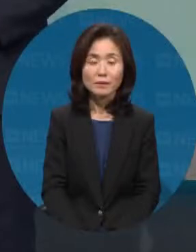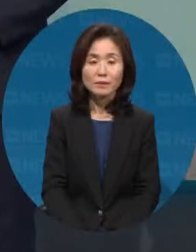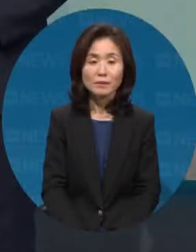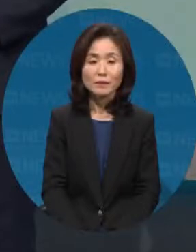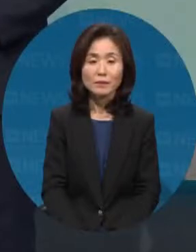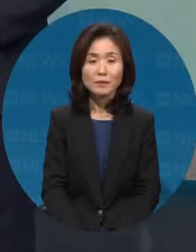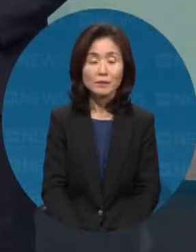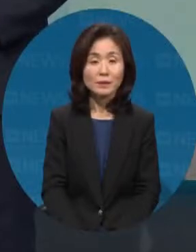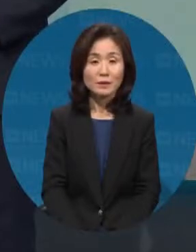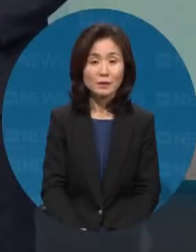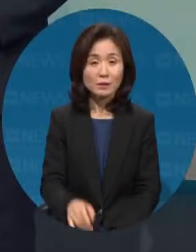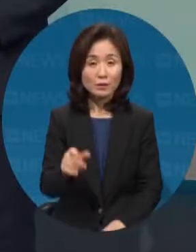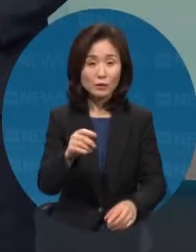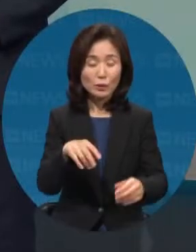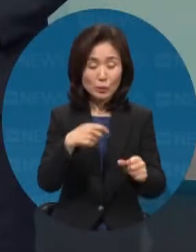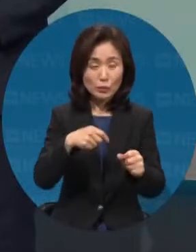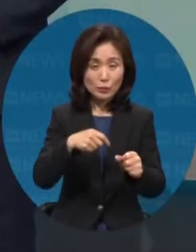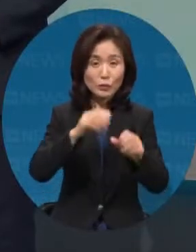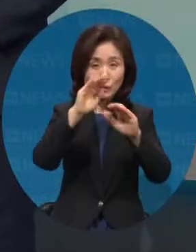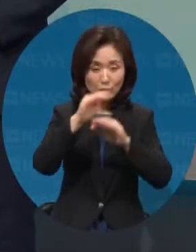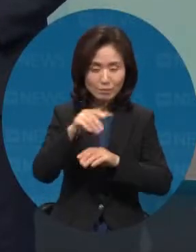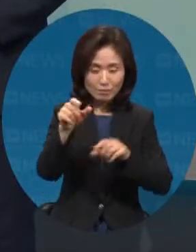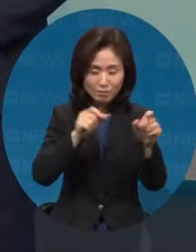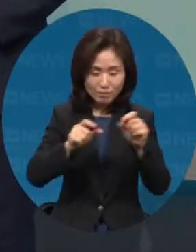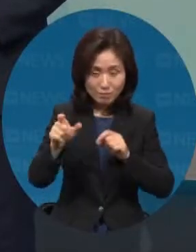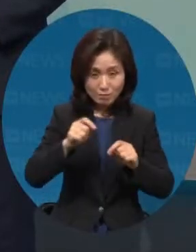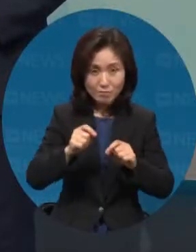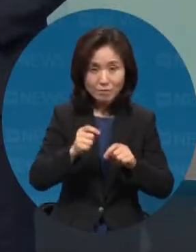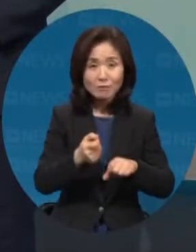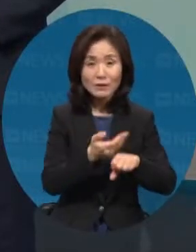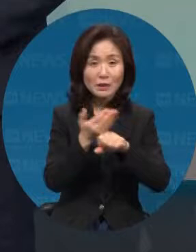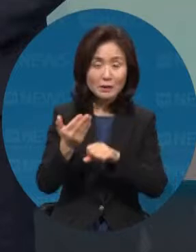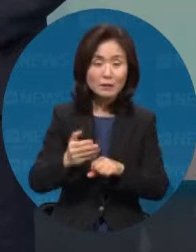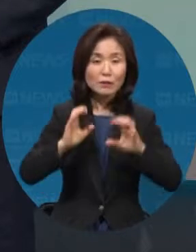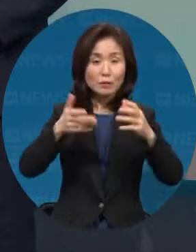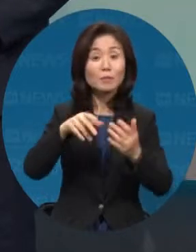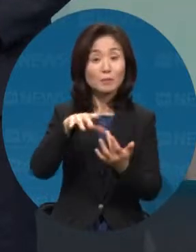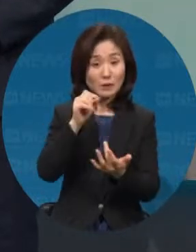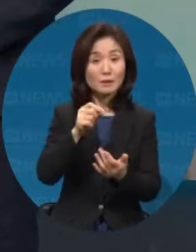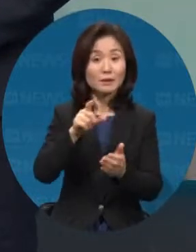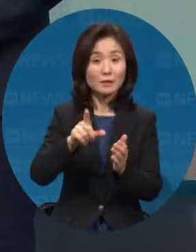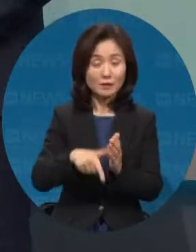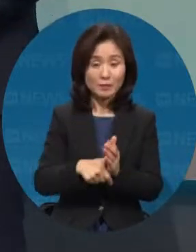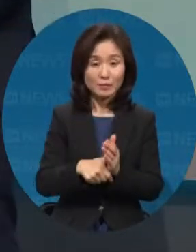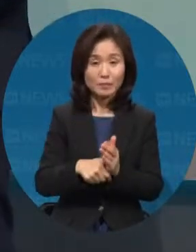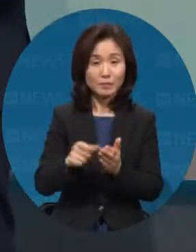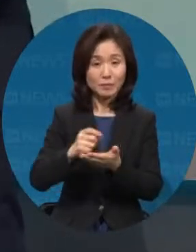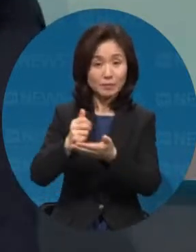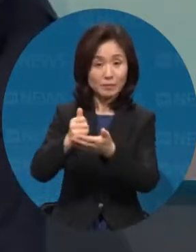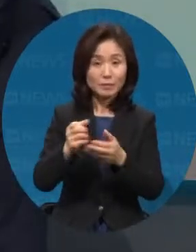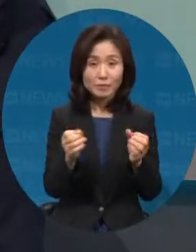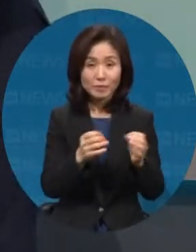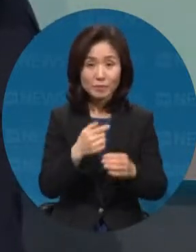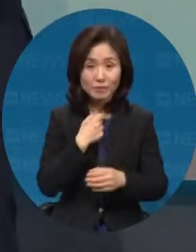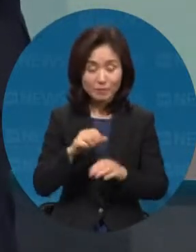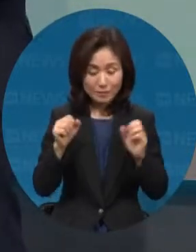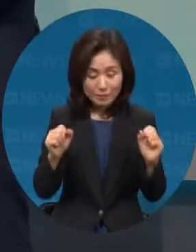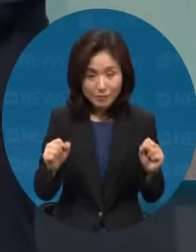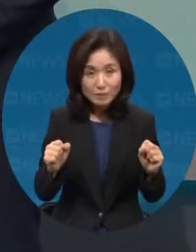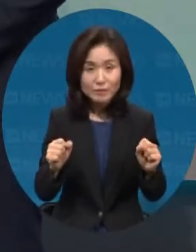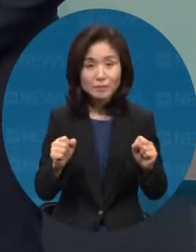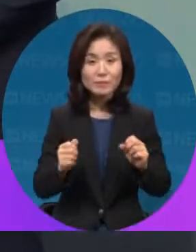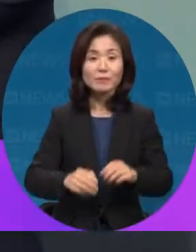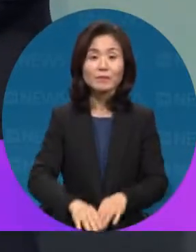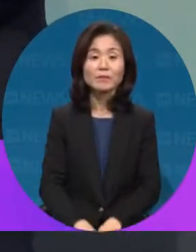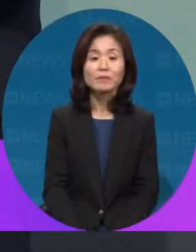자 남은 쉽게 접하기 힘든 교육소식 골라서 알려드리는 글로벌 픽 시간입니다 금창 기자와 공개하겠습니다 그랬습니까 되세요 뭐 첫